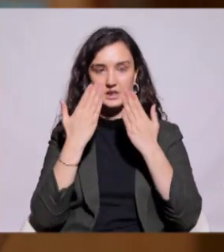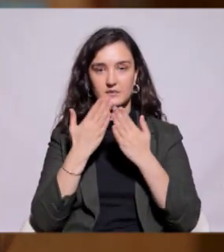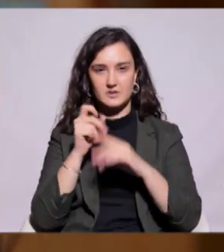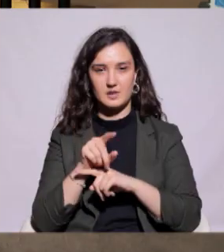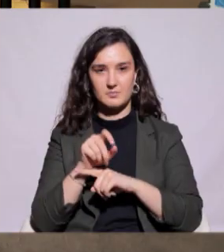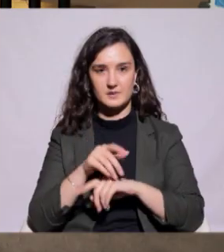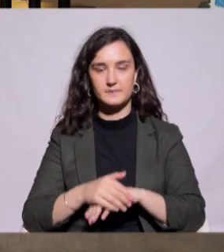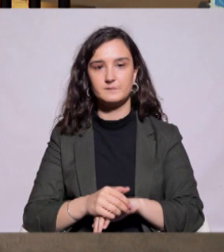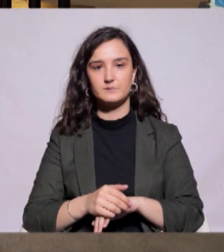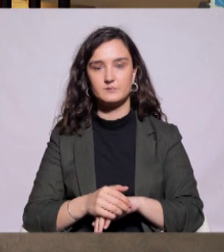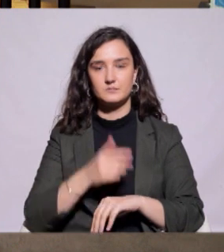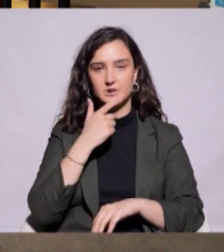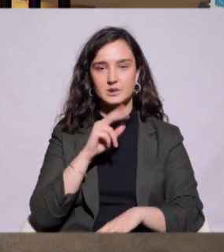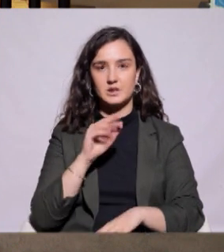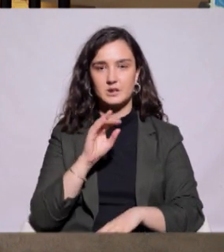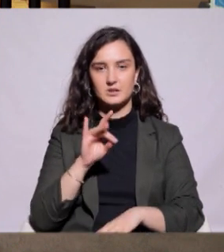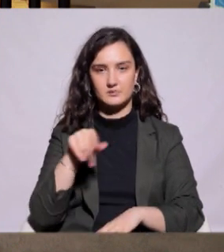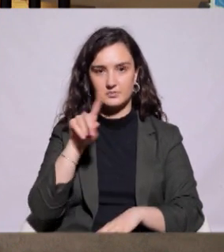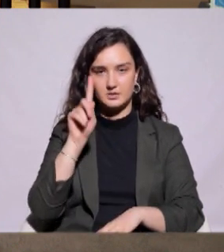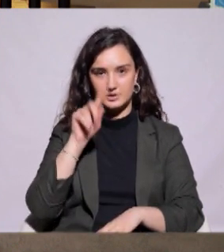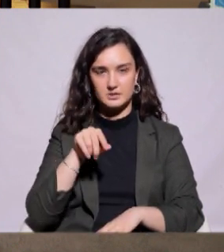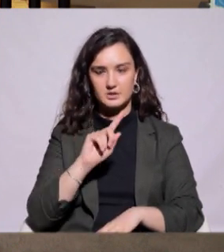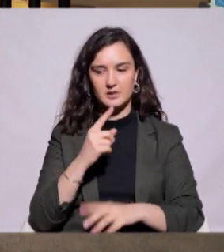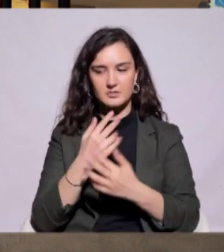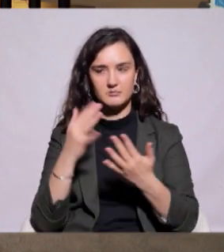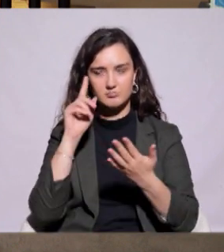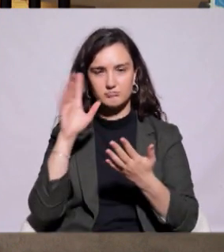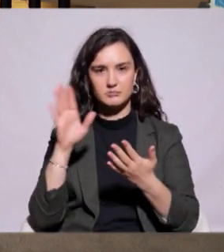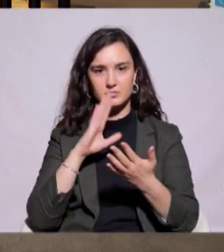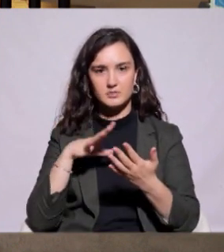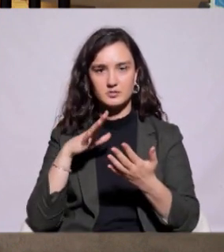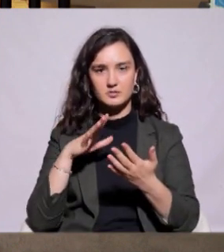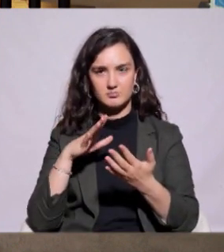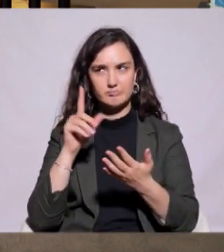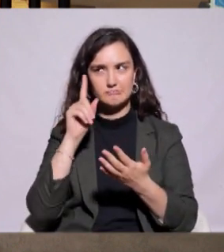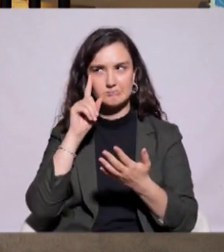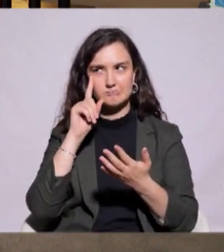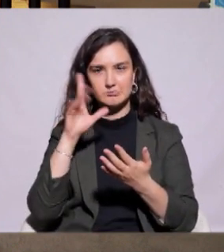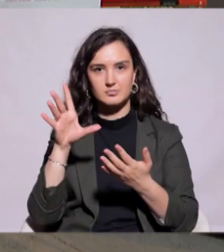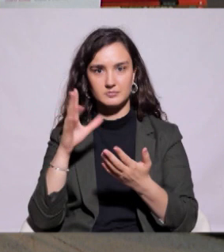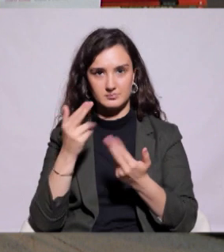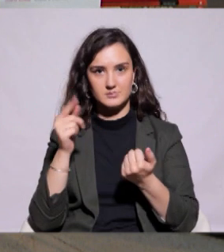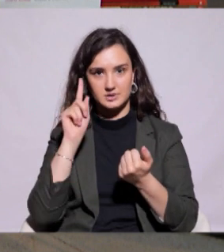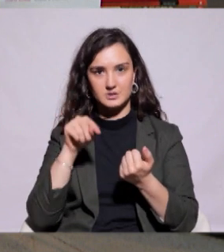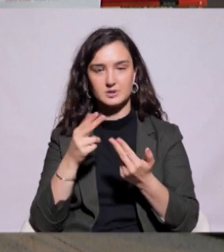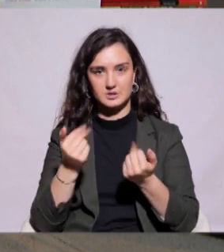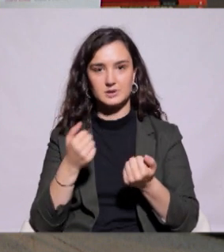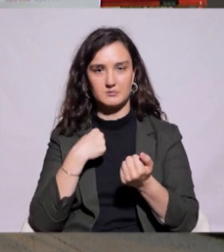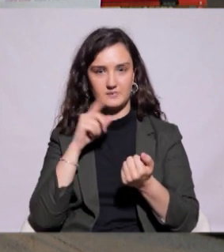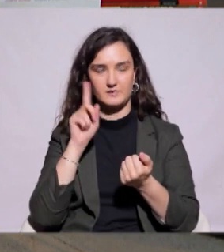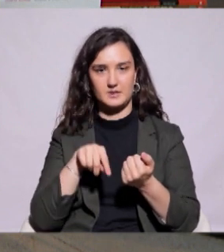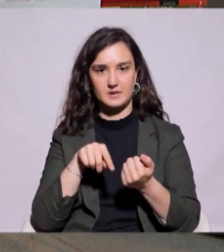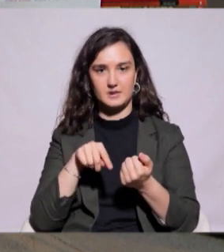კითხვის დავალებაზე. Mr. Carter, do you know any famous women engineers? Yes, Miss Sophie, I